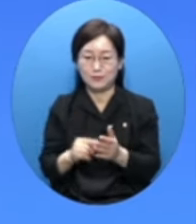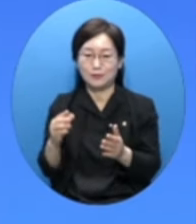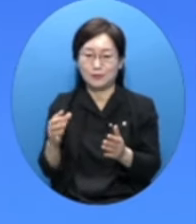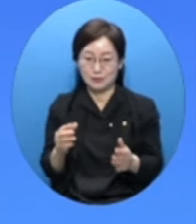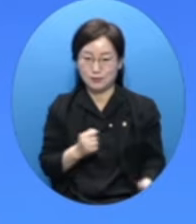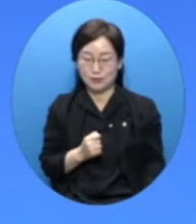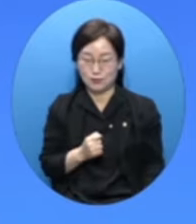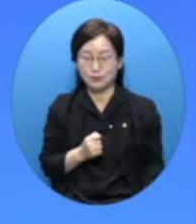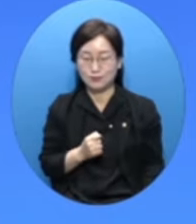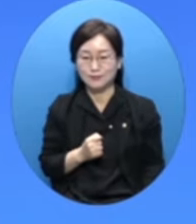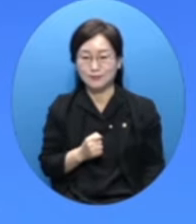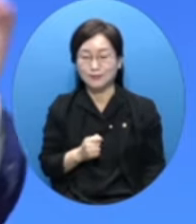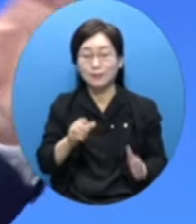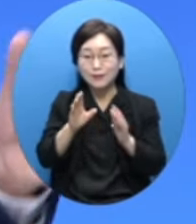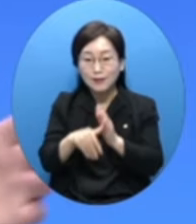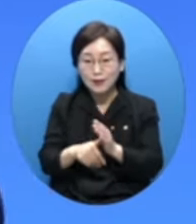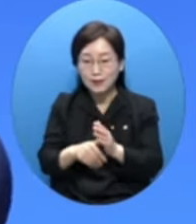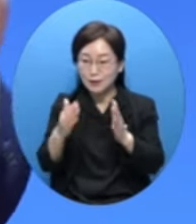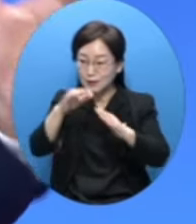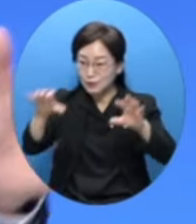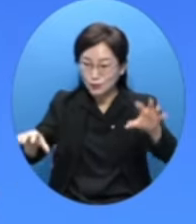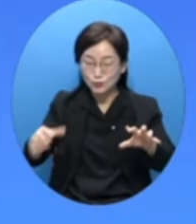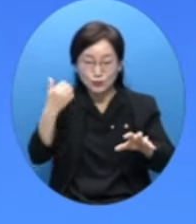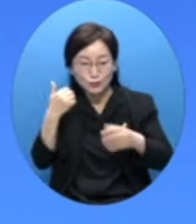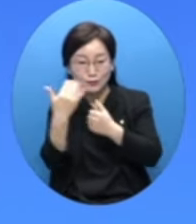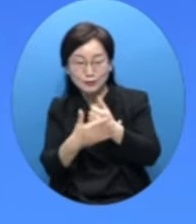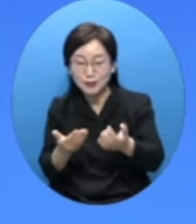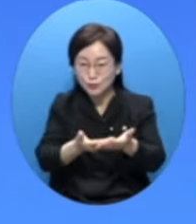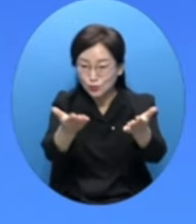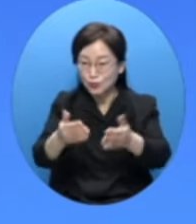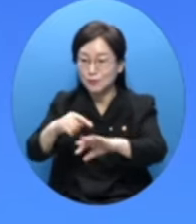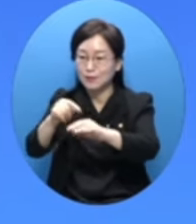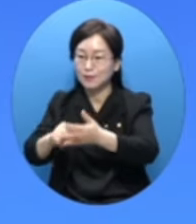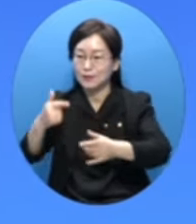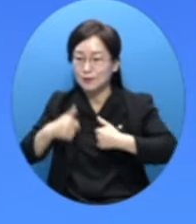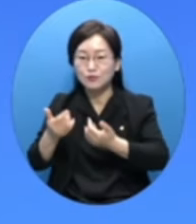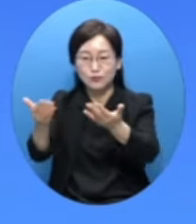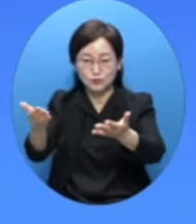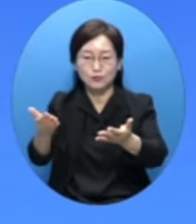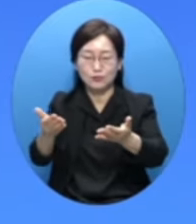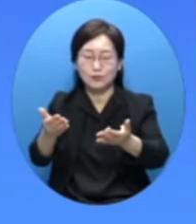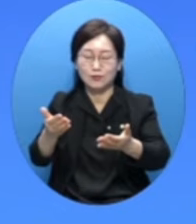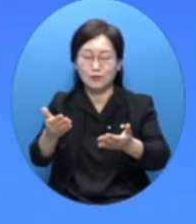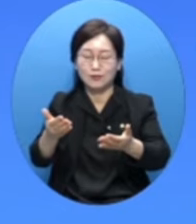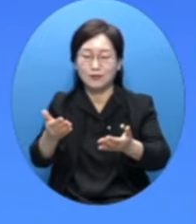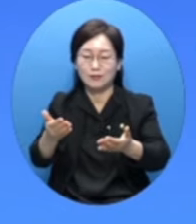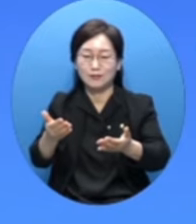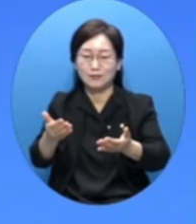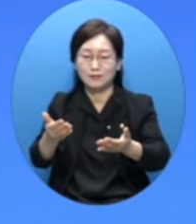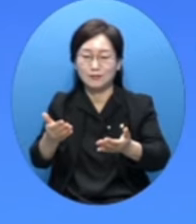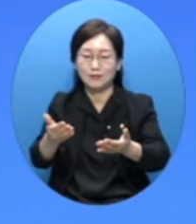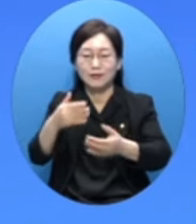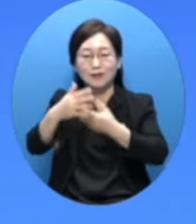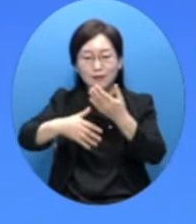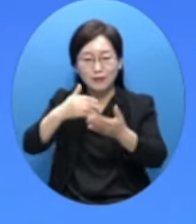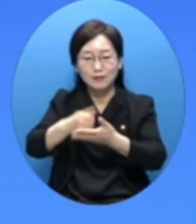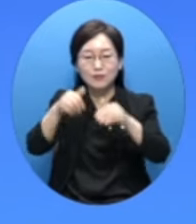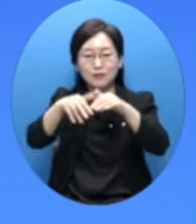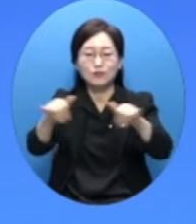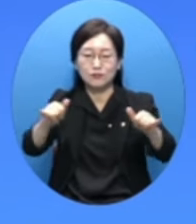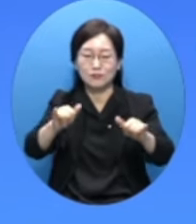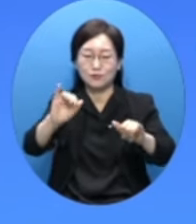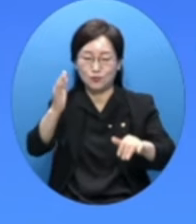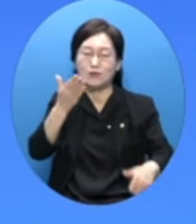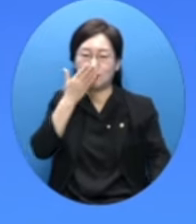마음을 무장시킬 때 이웃사람들에게 덕을 끼치고 사람들의 마음에 기쁨을 줄 수 있는 그러한 하나님의 일꾼들이 되는